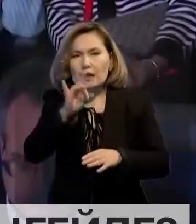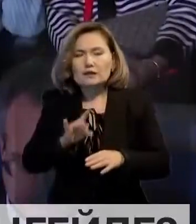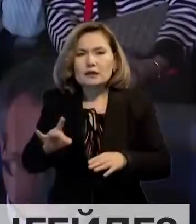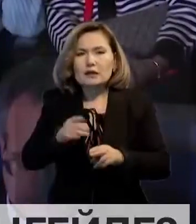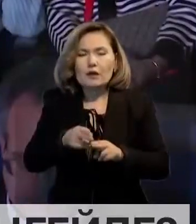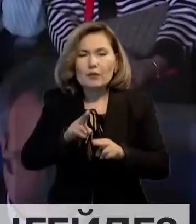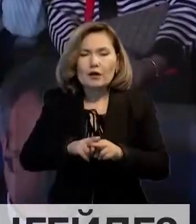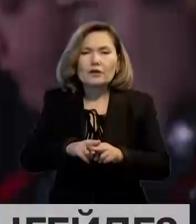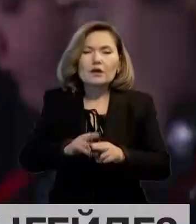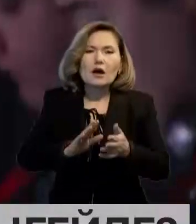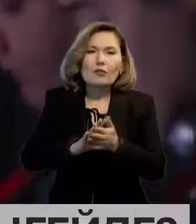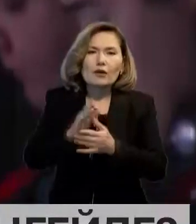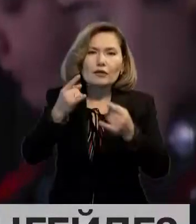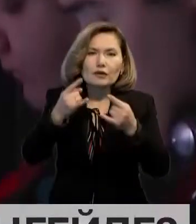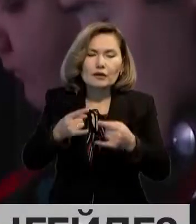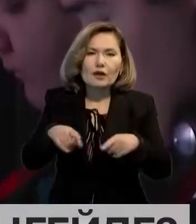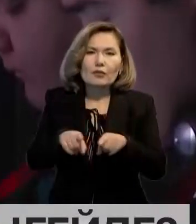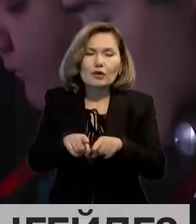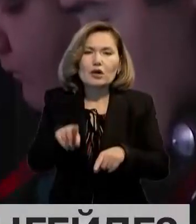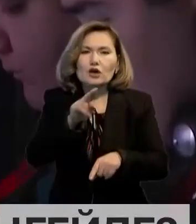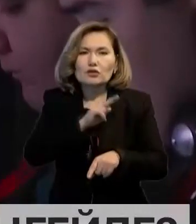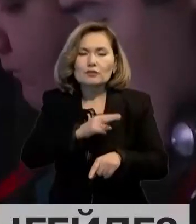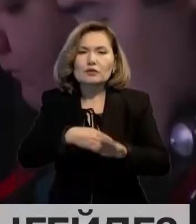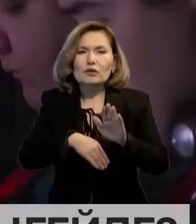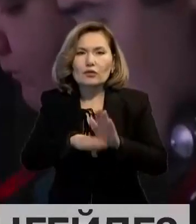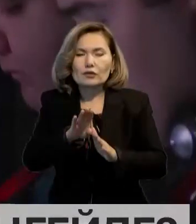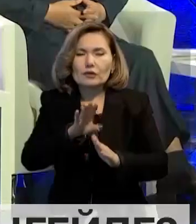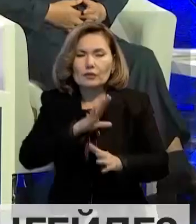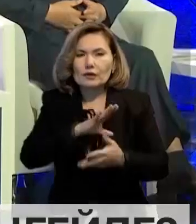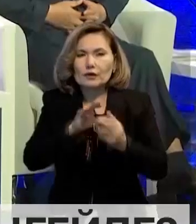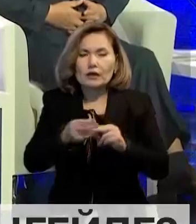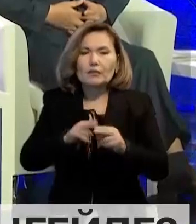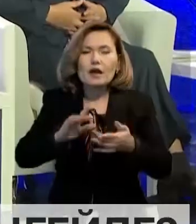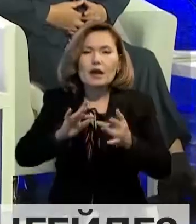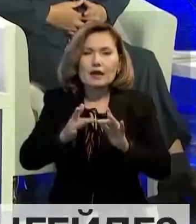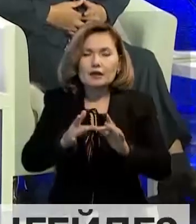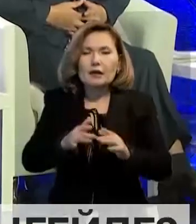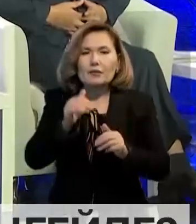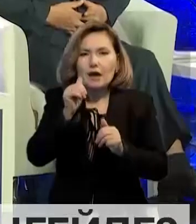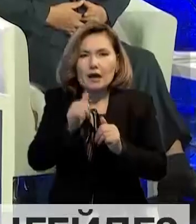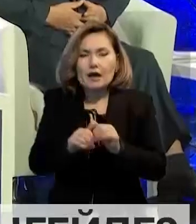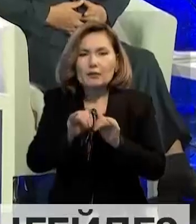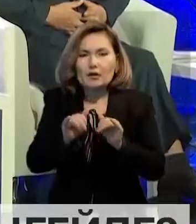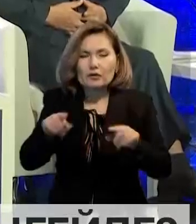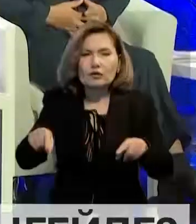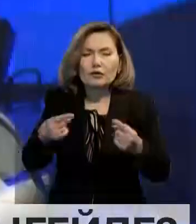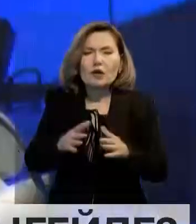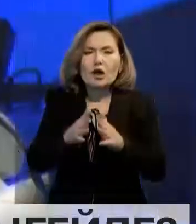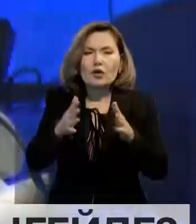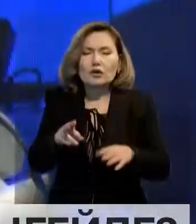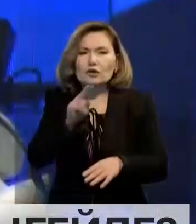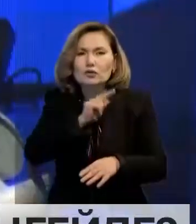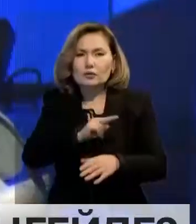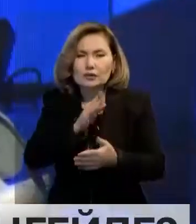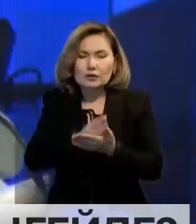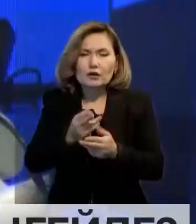деген шөлін қандырды. Бірқатар танылмай жүрген таланттардың да тынысы ашылды. Одан бөлек интернет кез келген саланы серпілтуге үлкен қызмет атқарып